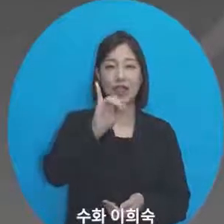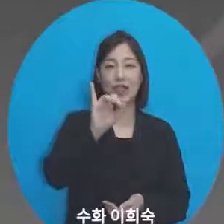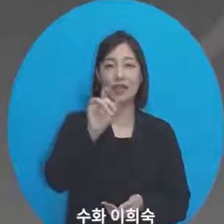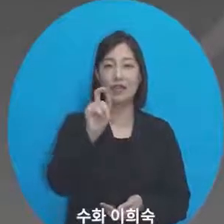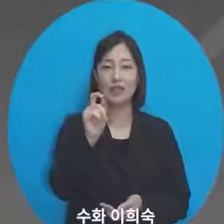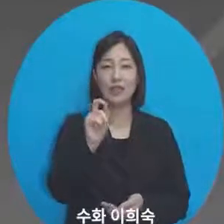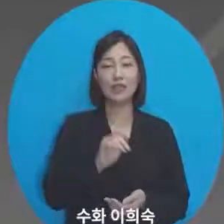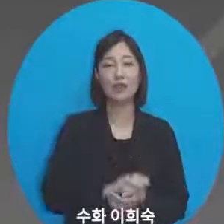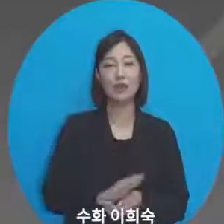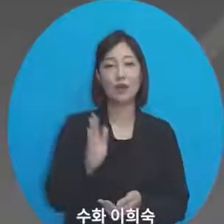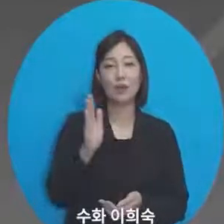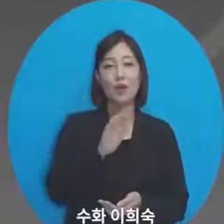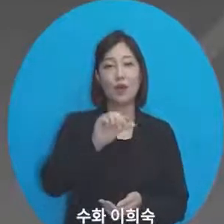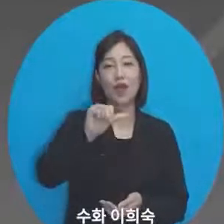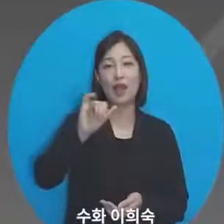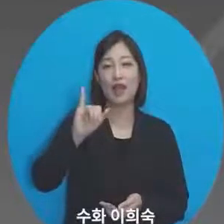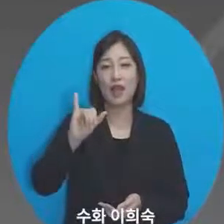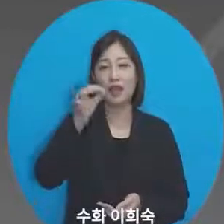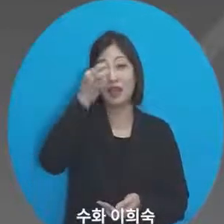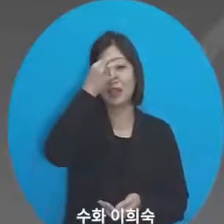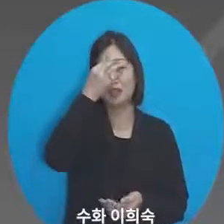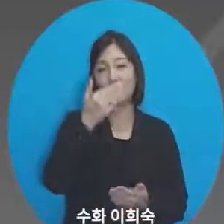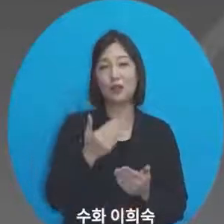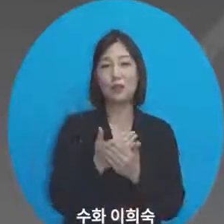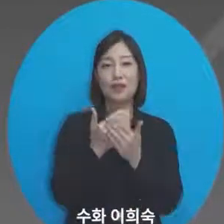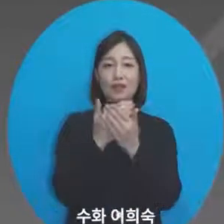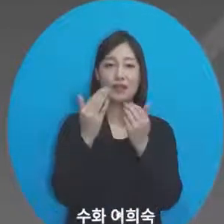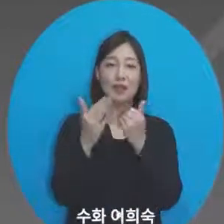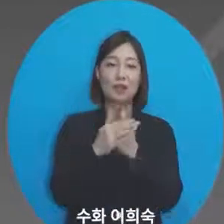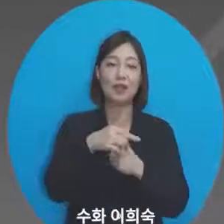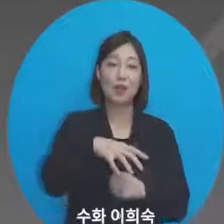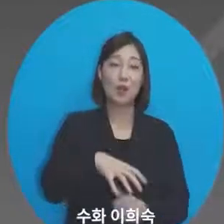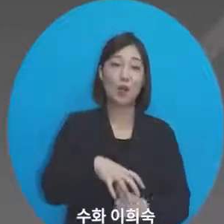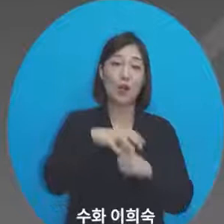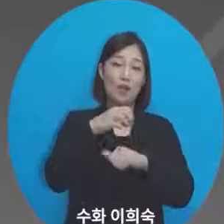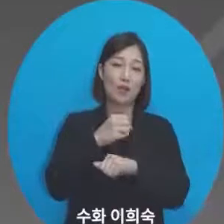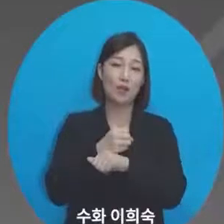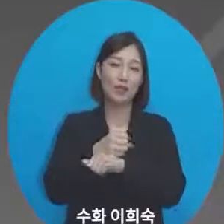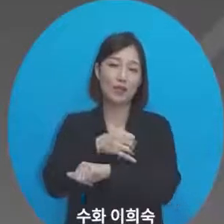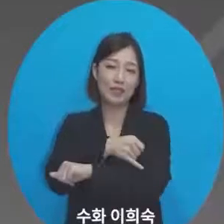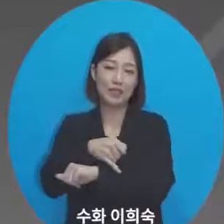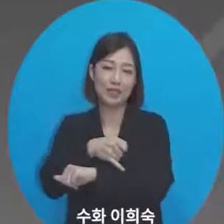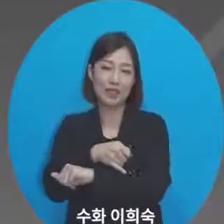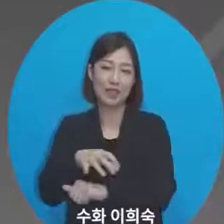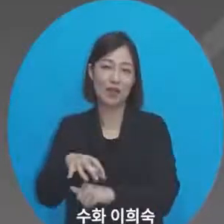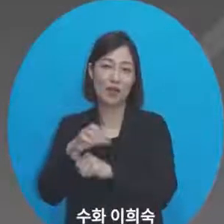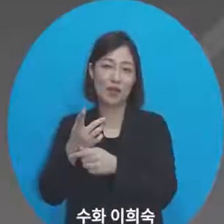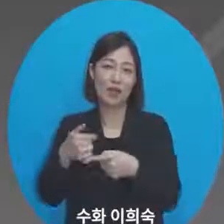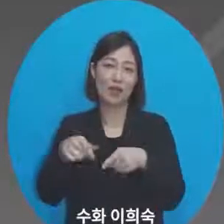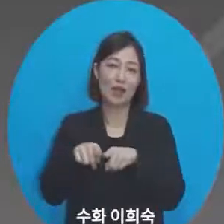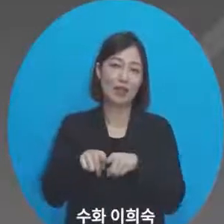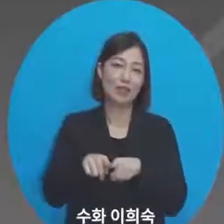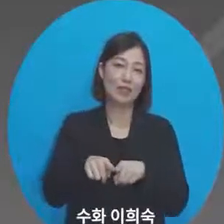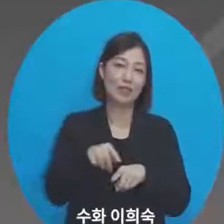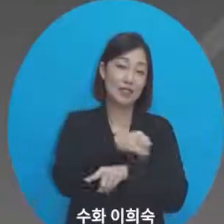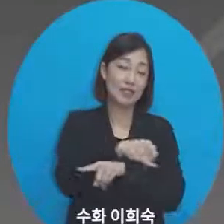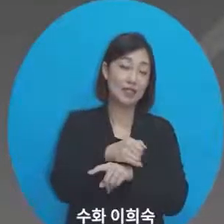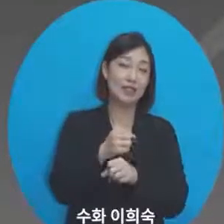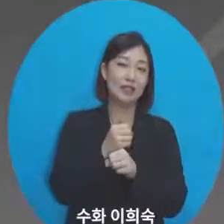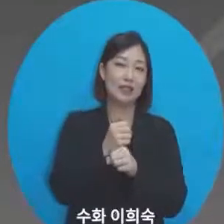AI 이런 새로운 기술을 응용한 교통약자 보호구역의 기술들과 또 새로운 디자인을